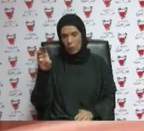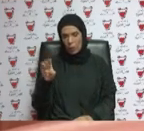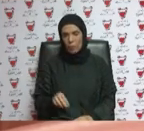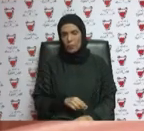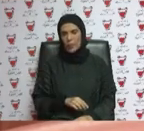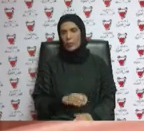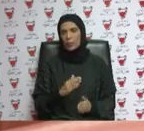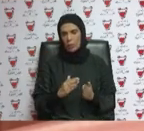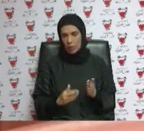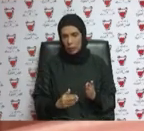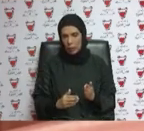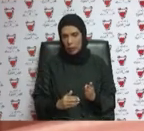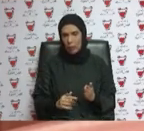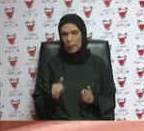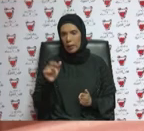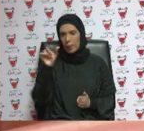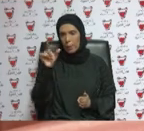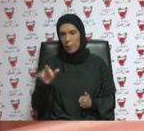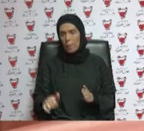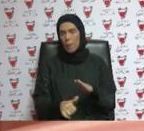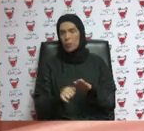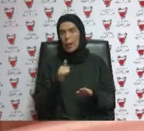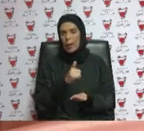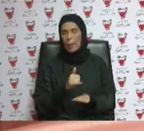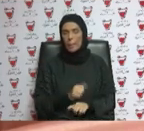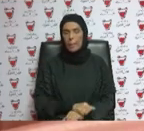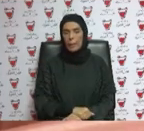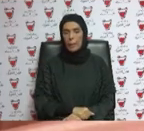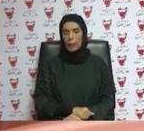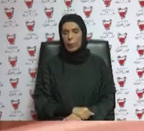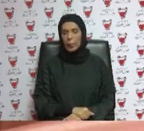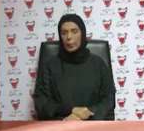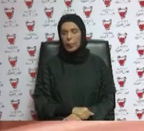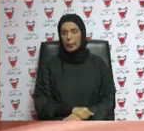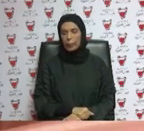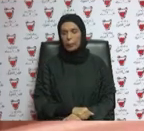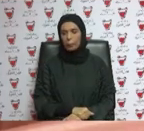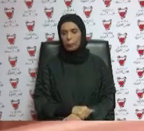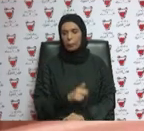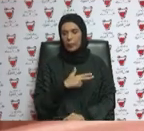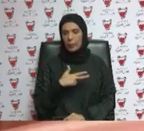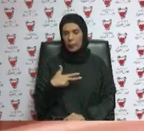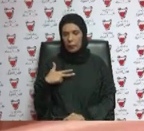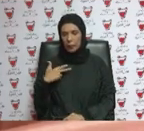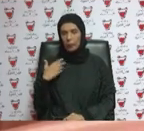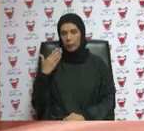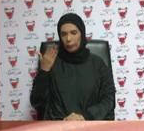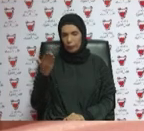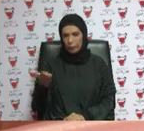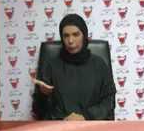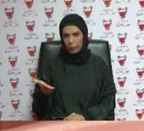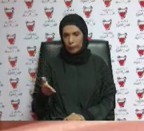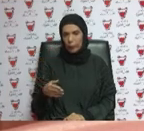جزء من رب العمل. فهني طبعا اذا احنا الحكومة بهاي المبادرة لم